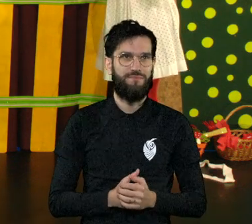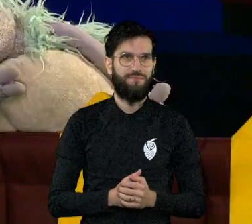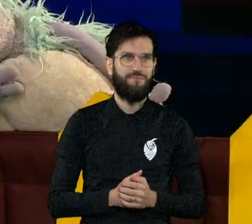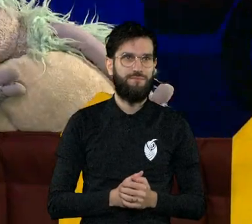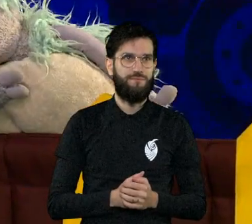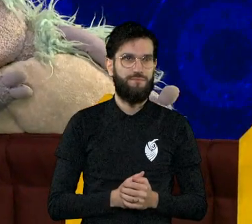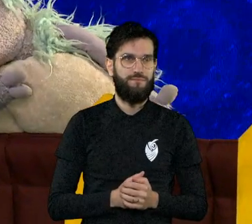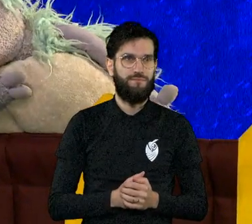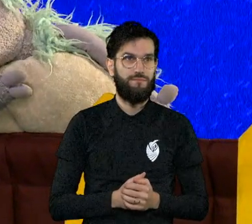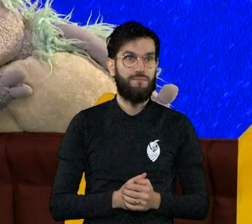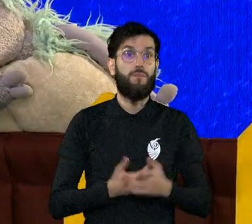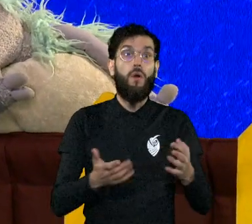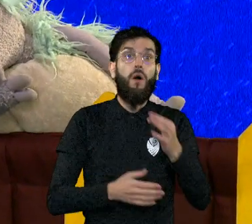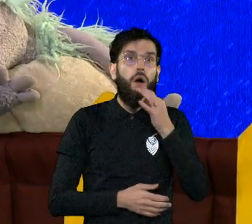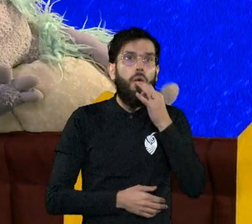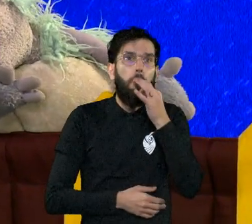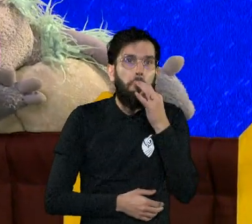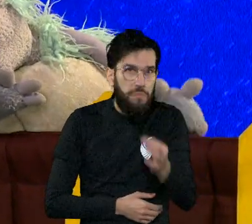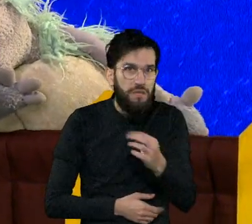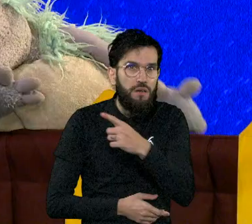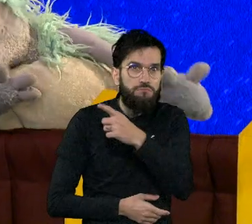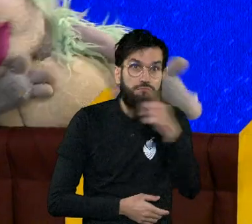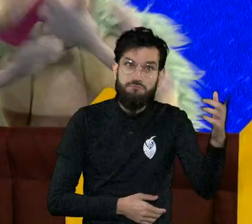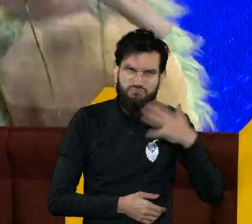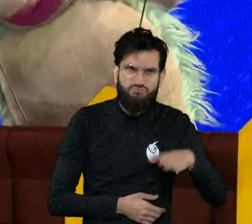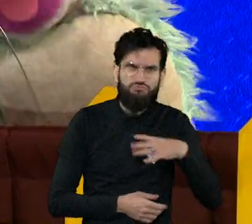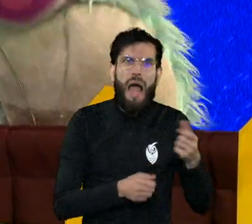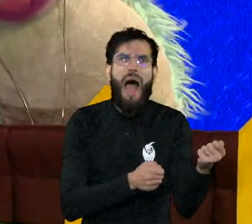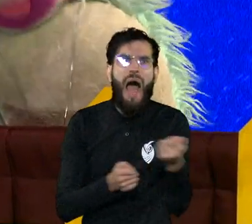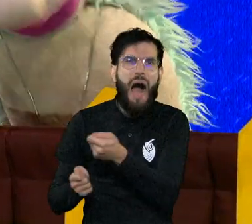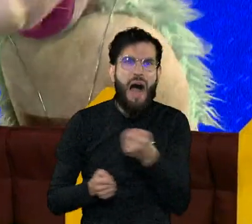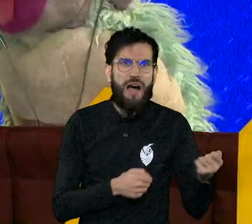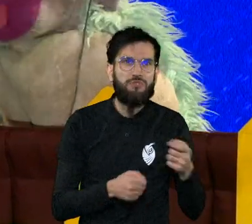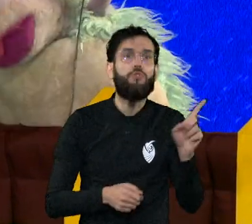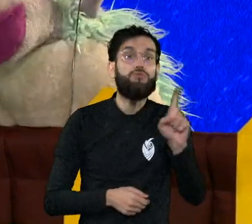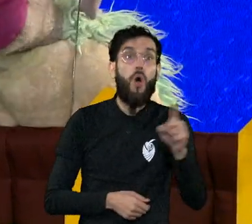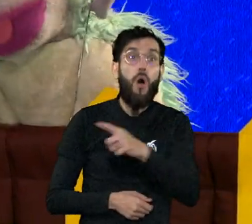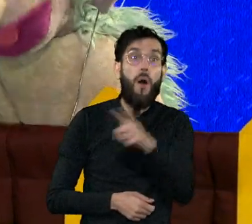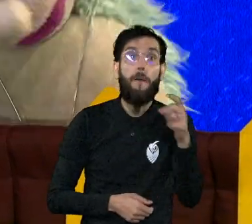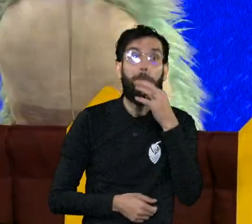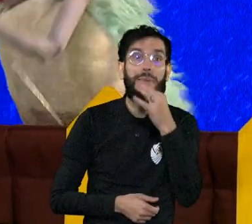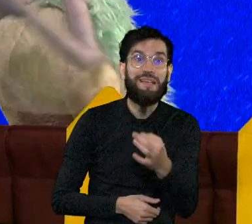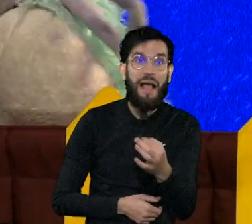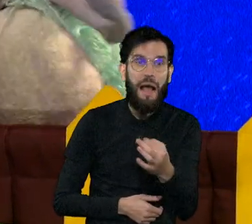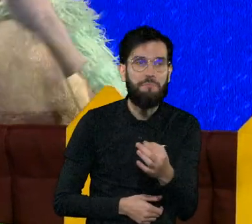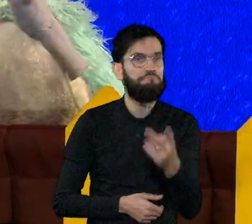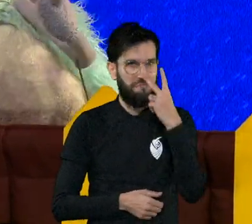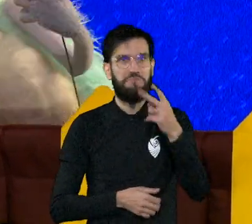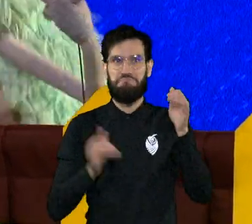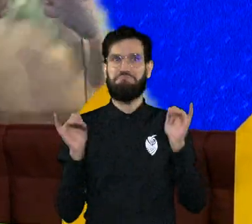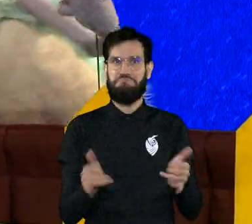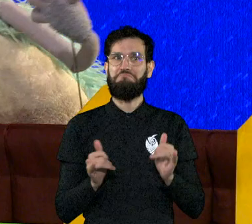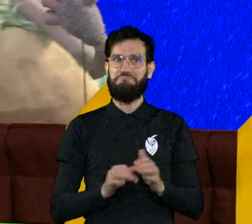Teda kto z vás chce byť po tejto skladbe hasičom? Teda vidím, že tu je